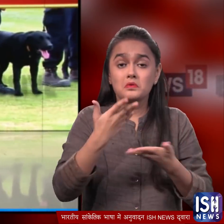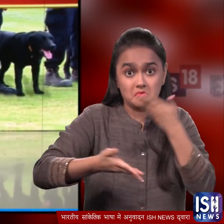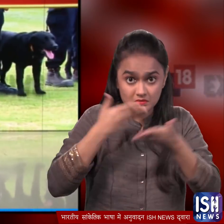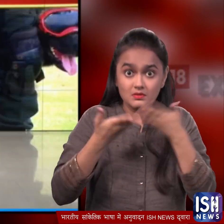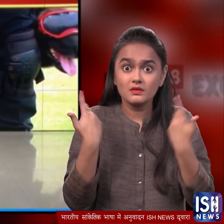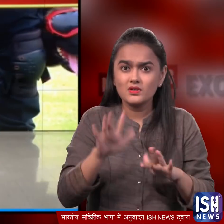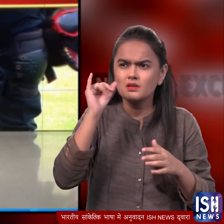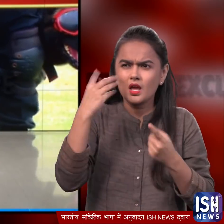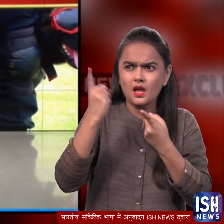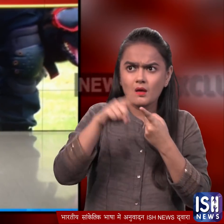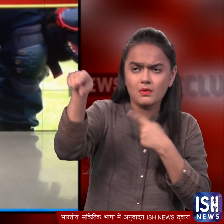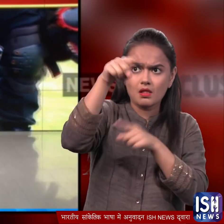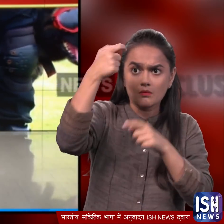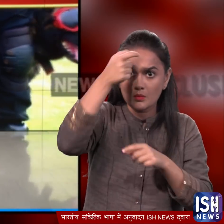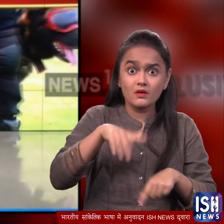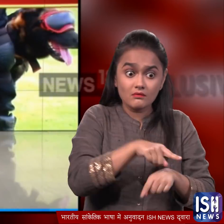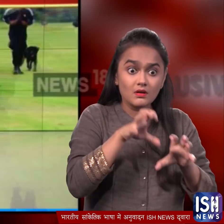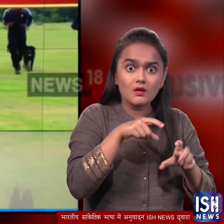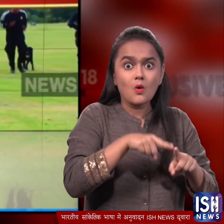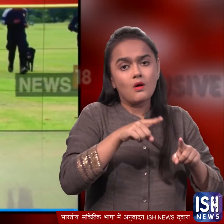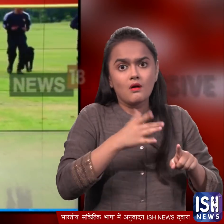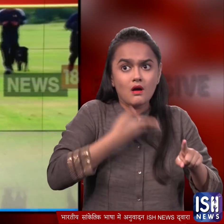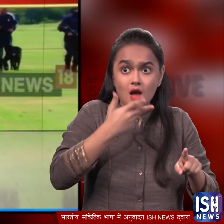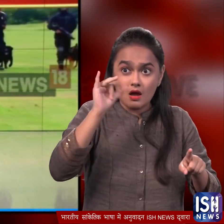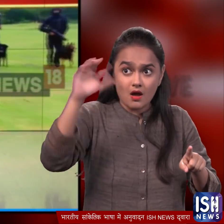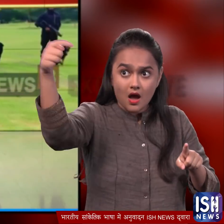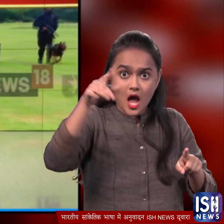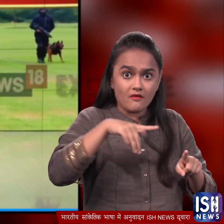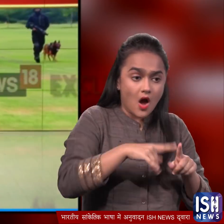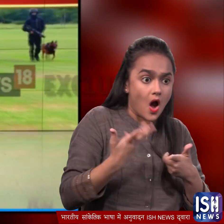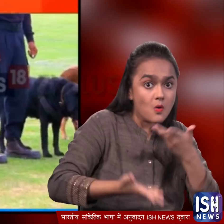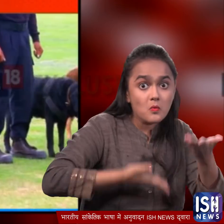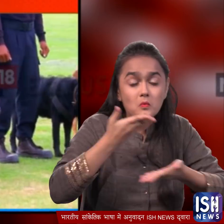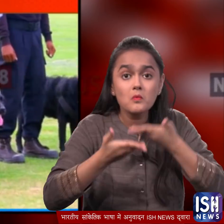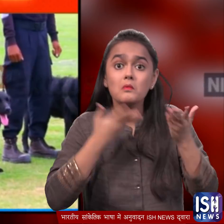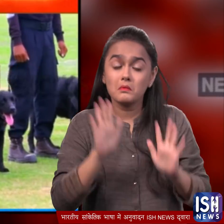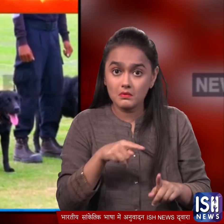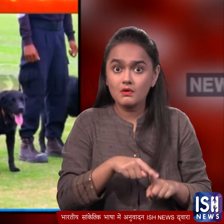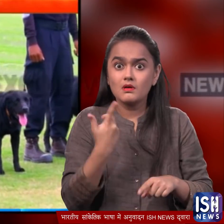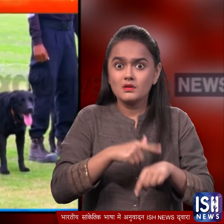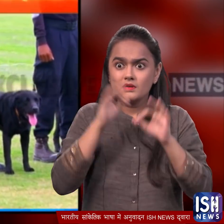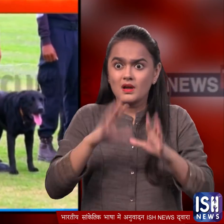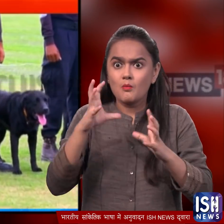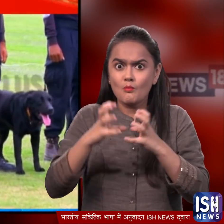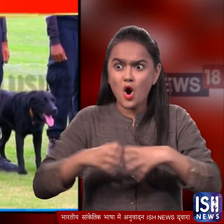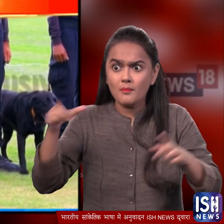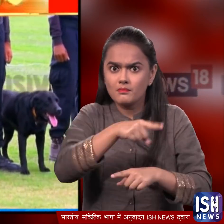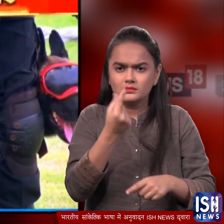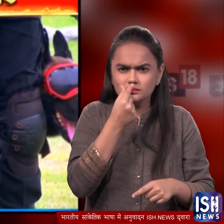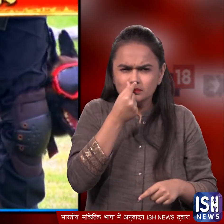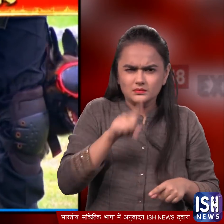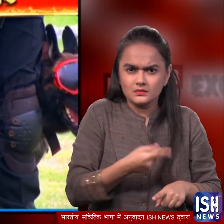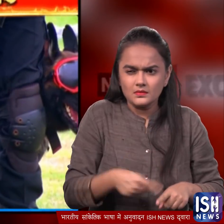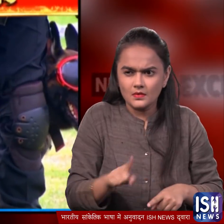भी आतंकी खतरे को देखते हुए इन कुत्तों को उसी हिसाब से ट्रेनिंग दी गई, ताकि वो वक्त रहते विस्फोटकों का पता